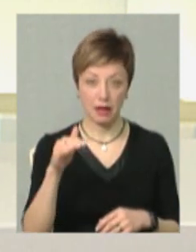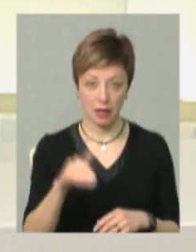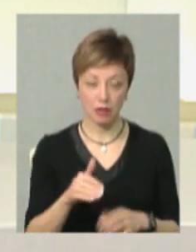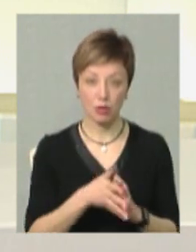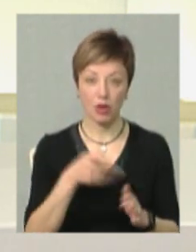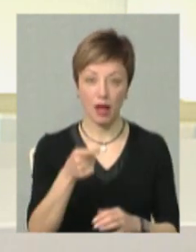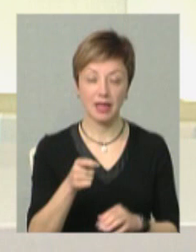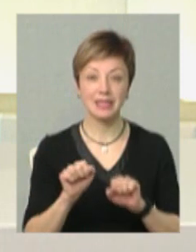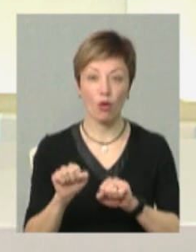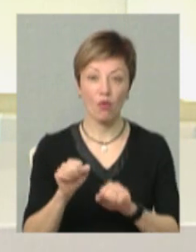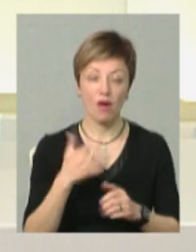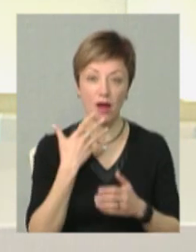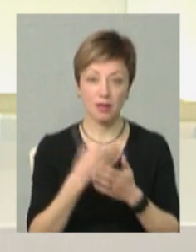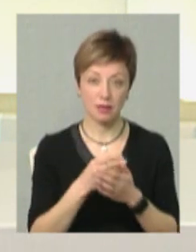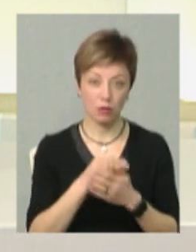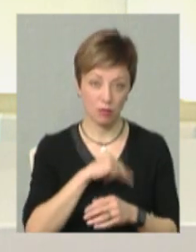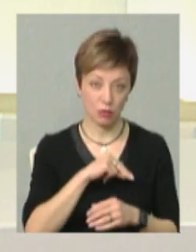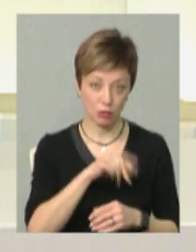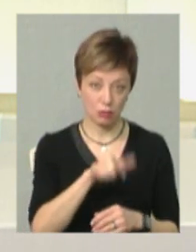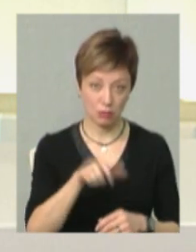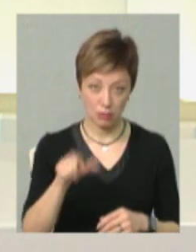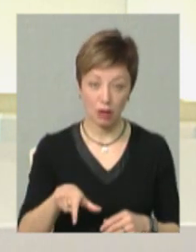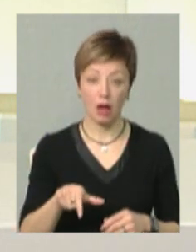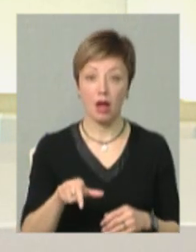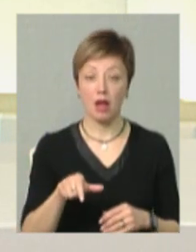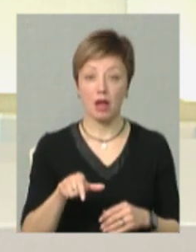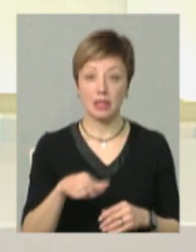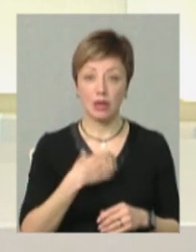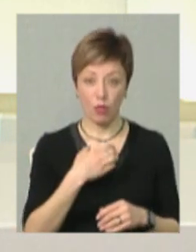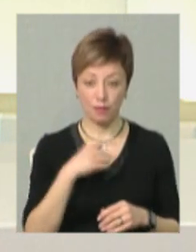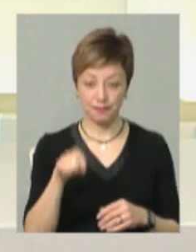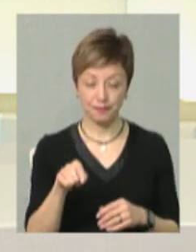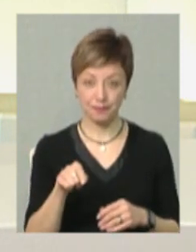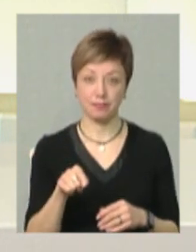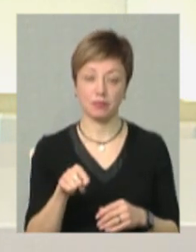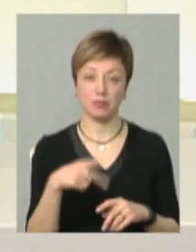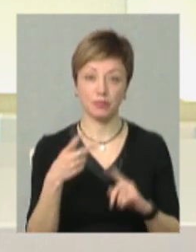подали страхувальники за своїх працюючих. І